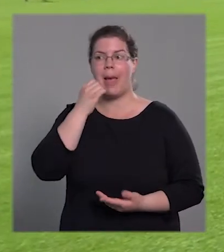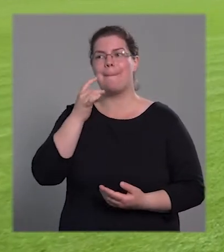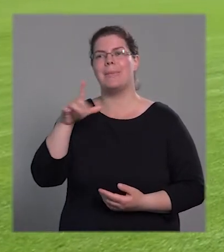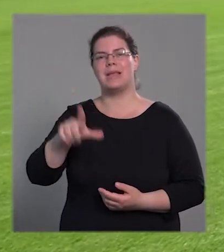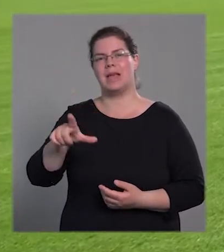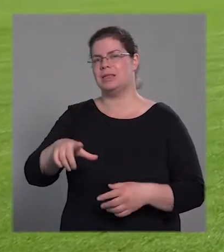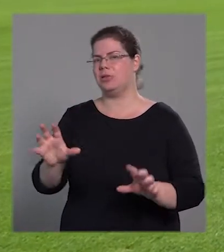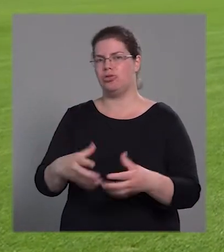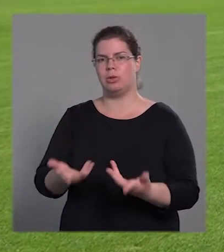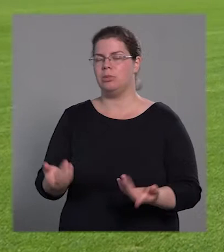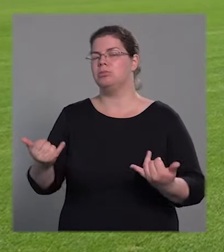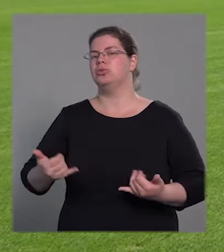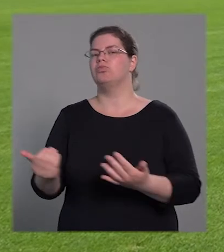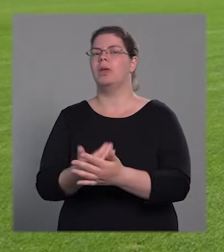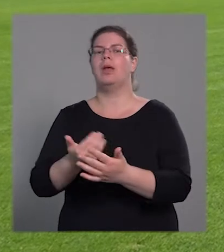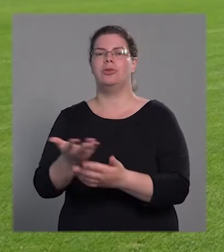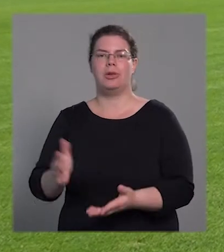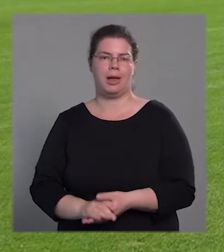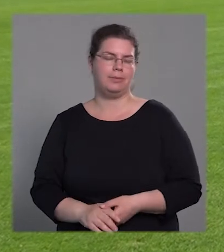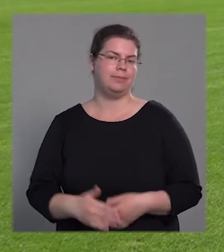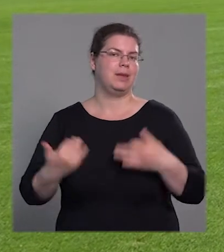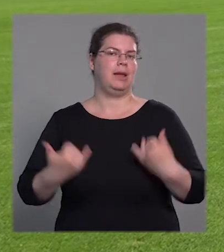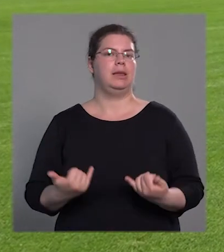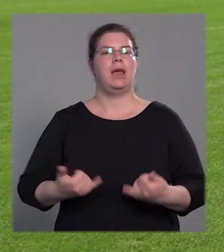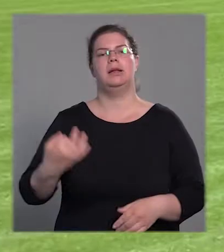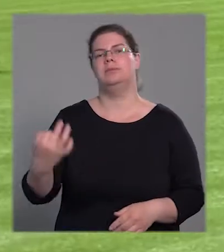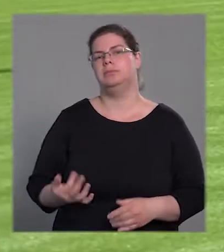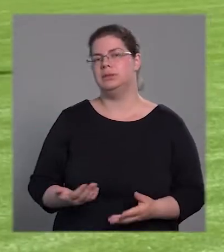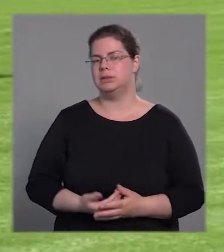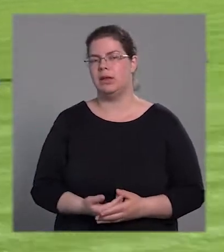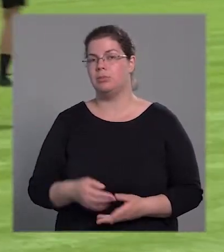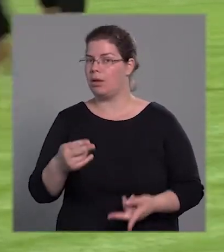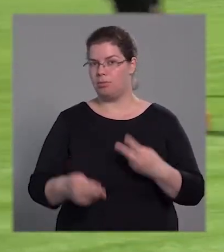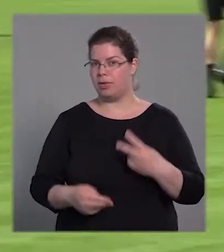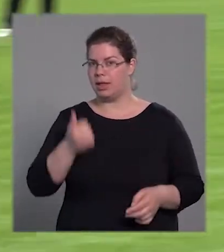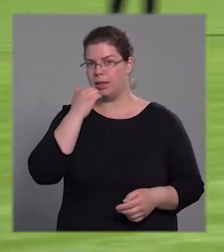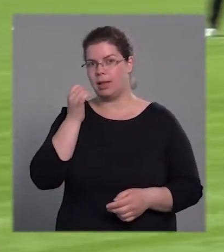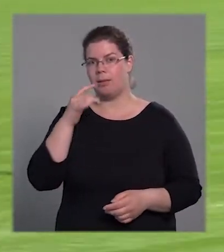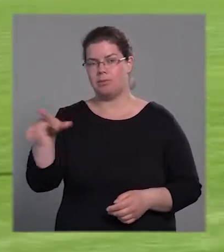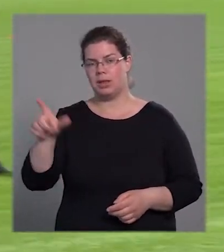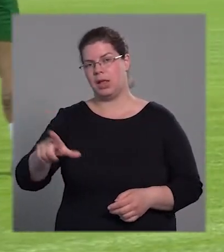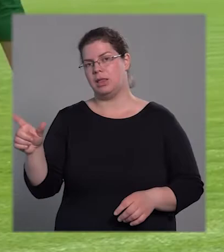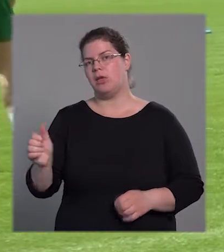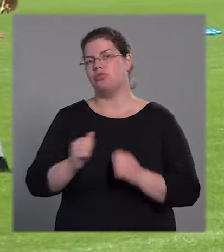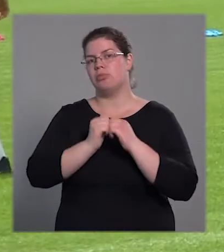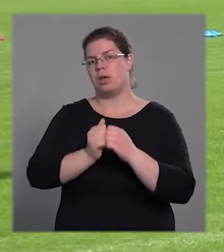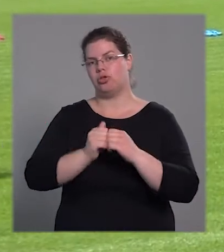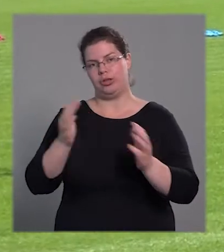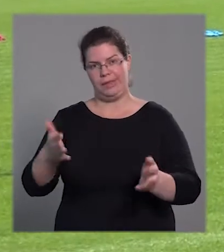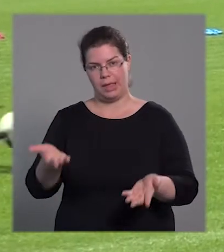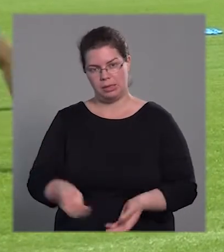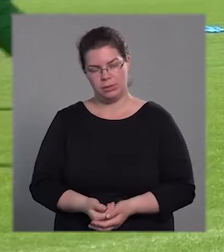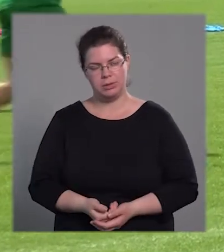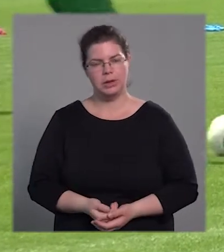újság? Hát ugye jelen pillanatban vége az MB2-es bajnoki szezonnak.